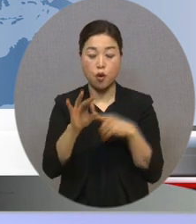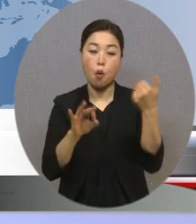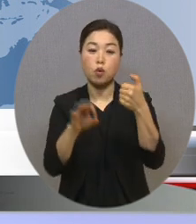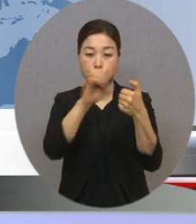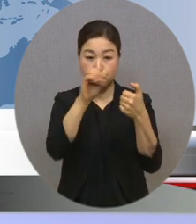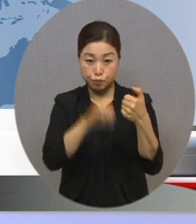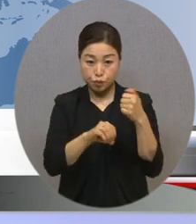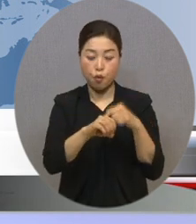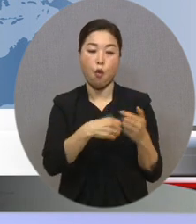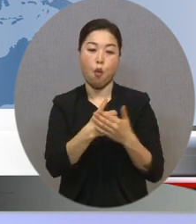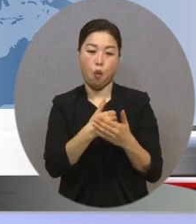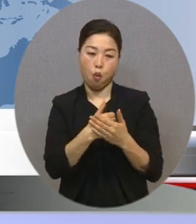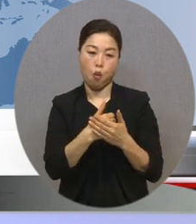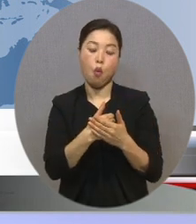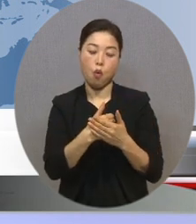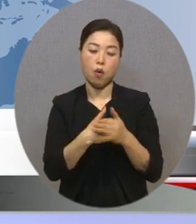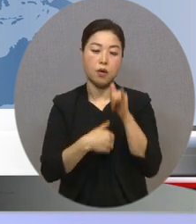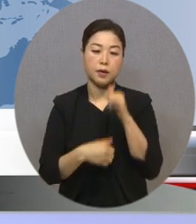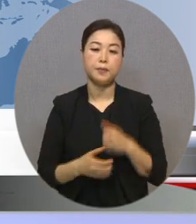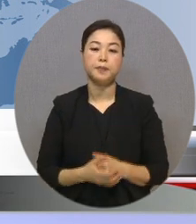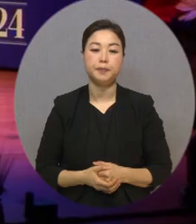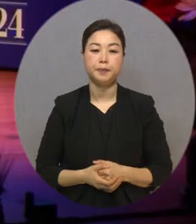지원해준다고 합니다. 김정현 기자입니다.